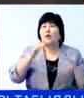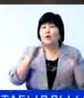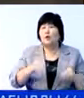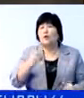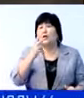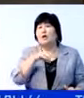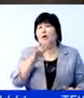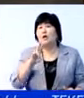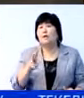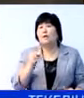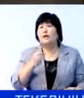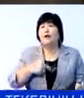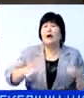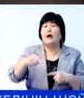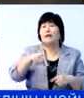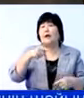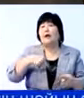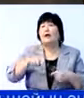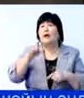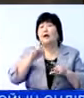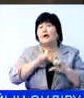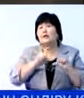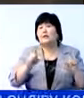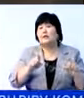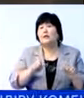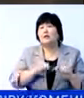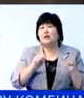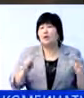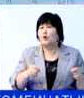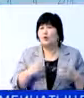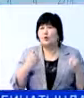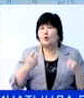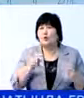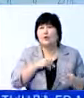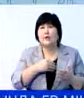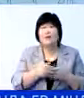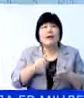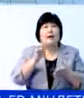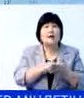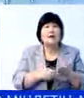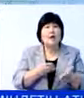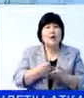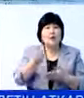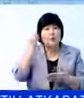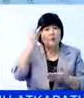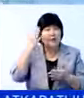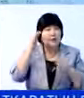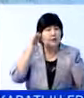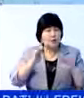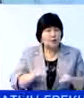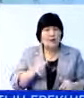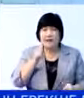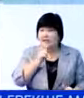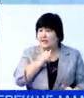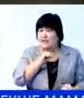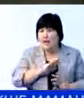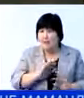теңге айналым бар кәсіпкерлердің санын шығару үлкен жұмысқа айналды. Салық төлеу мәдениетінің төмендігін де жасыра